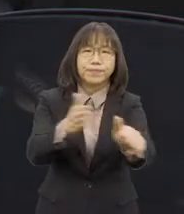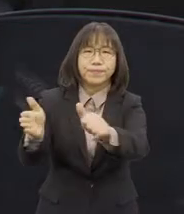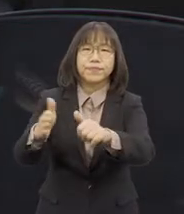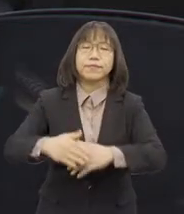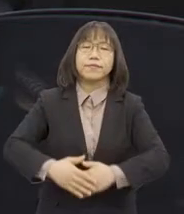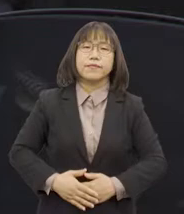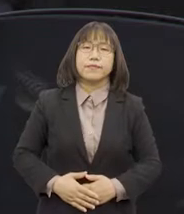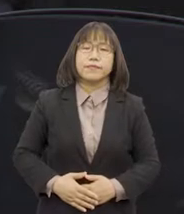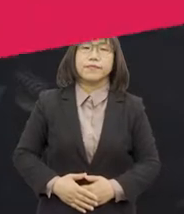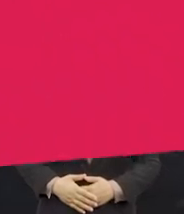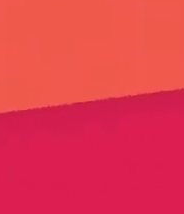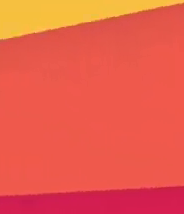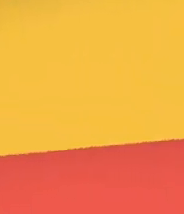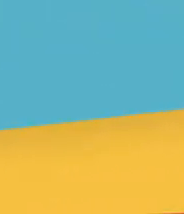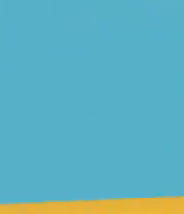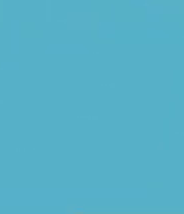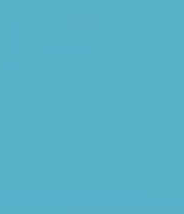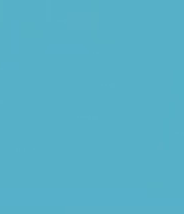됩니다.